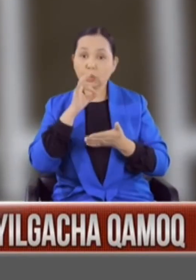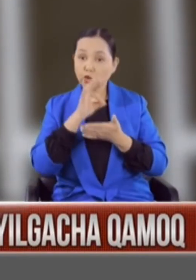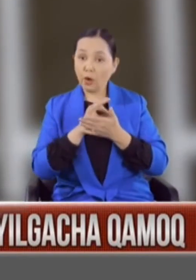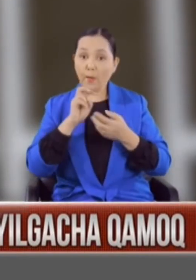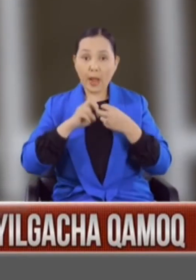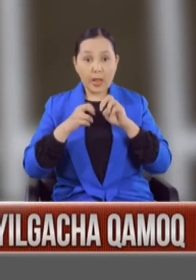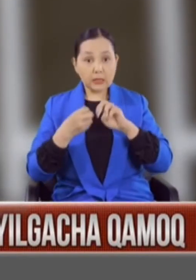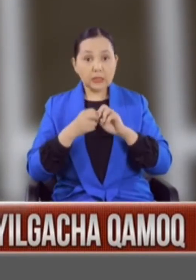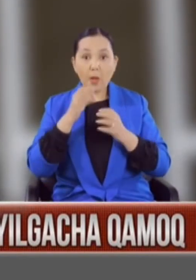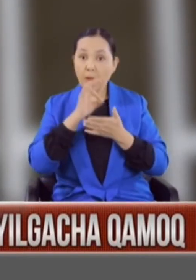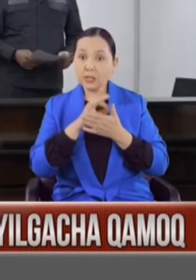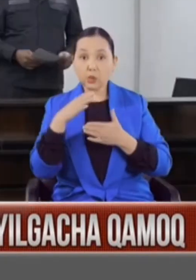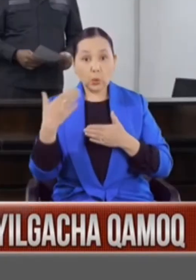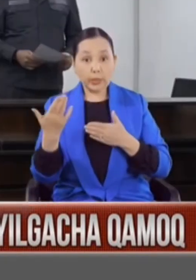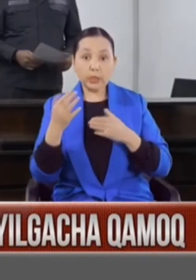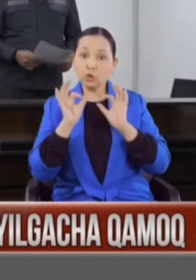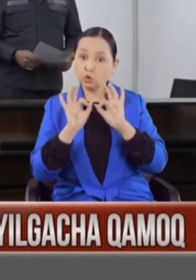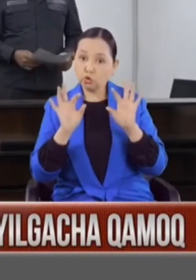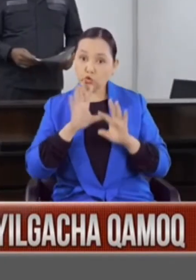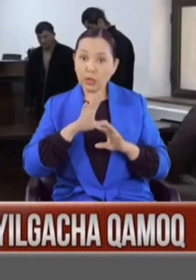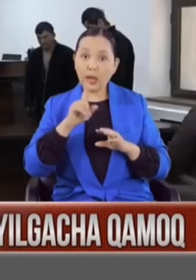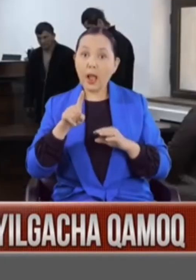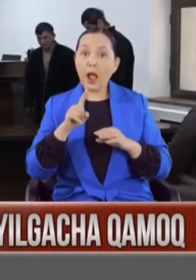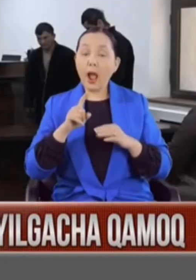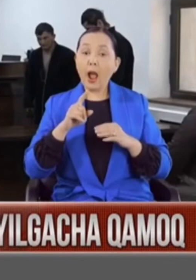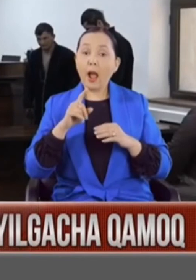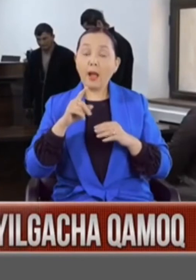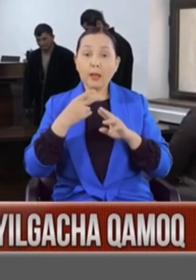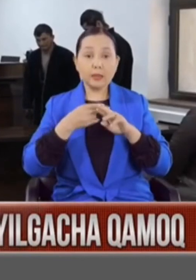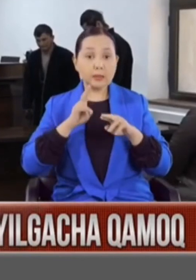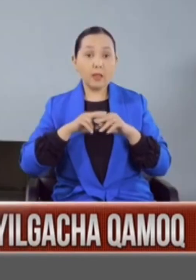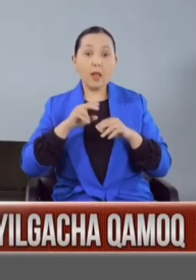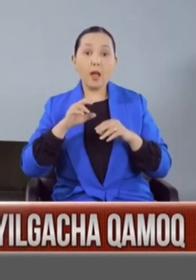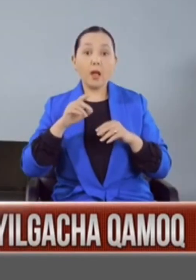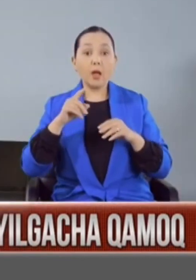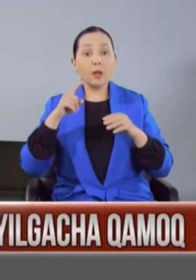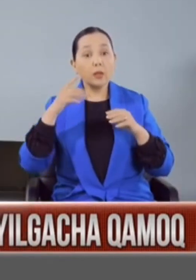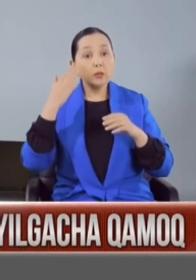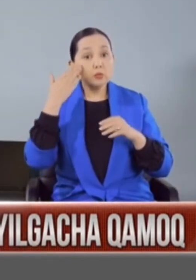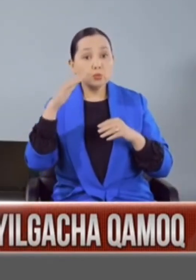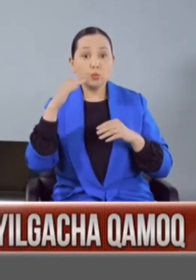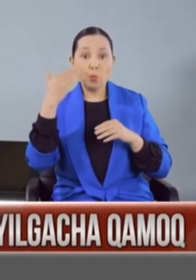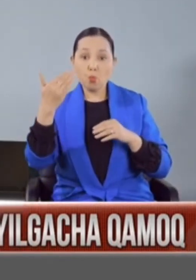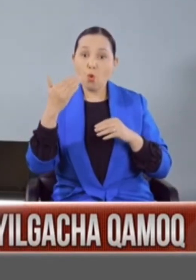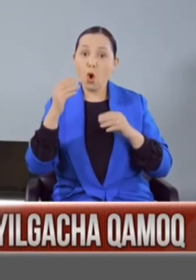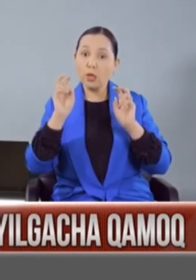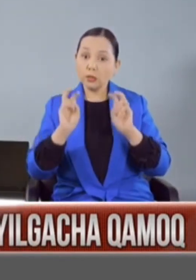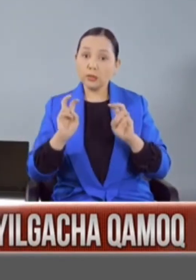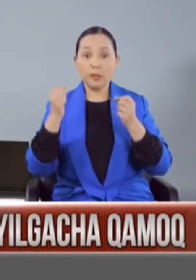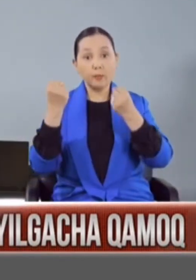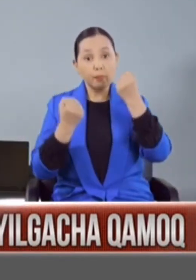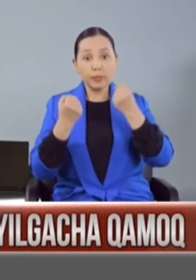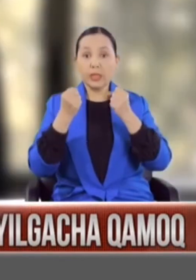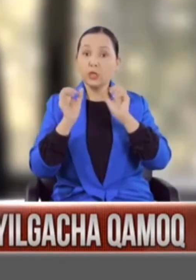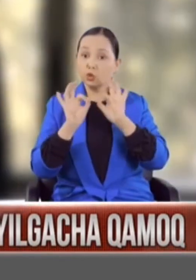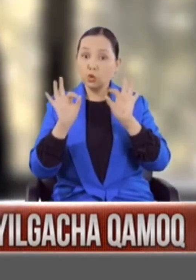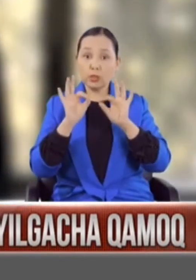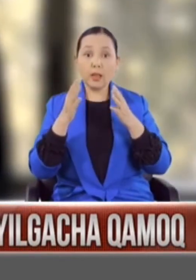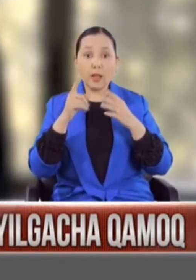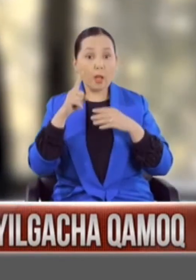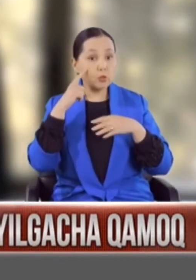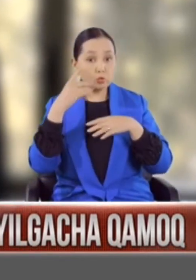javobgarlik masalalari mas'ullar tomonidan tushuntirildi. Ammo omonatga xiyonat qilishning javobi o'ta og'ir ekanligi oilalarda singdirilmas